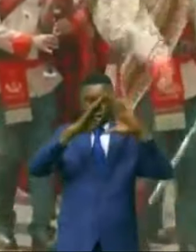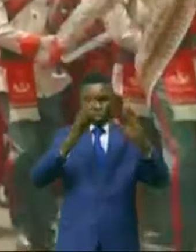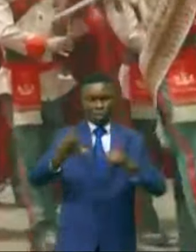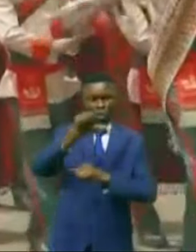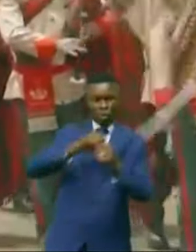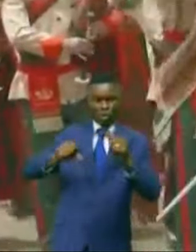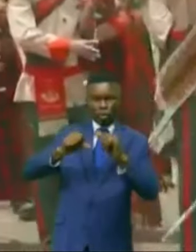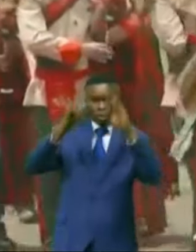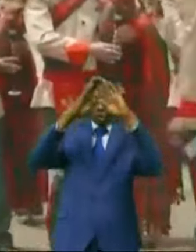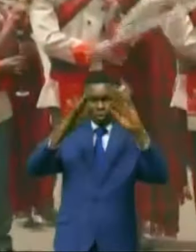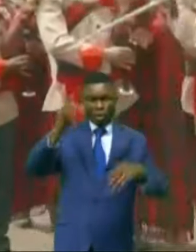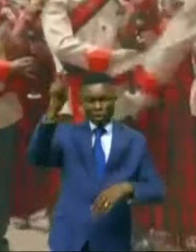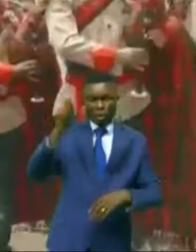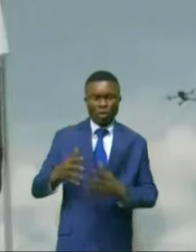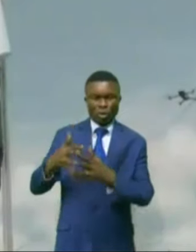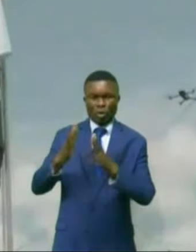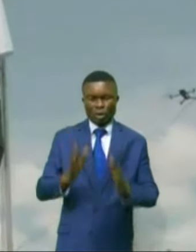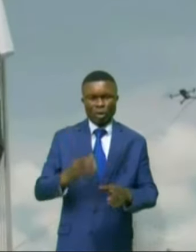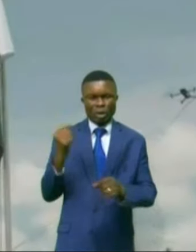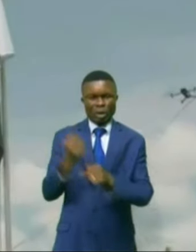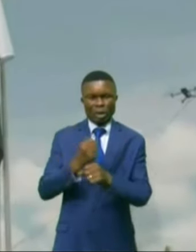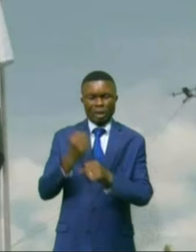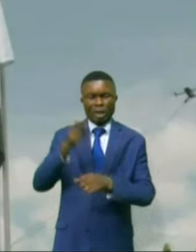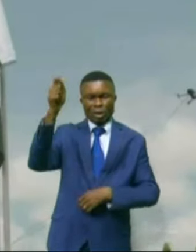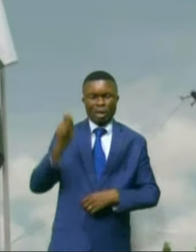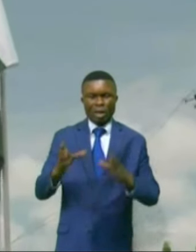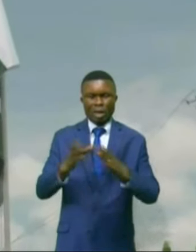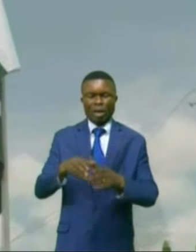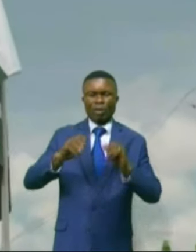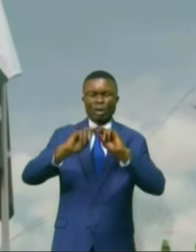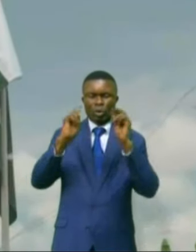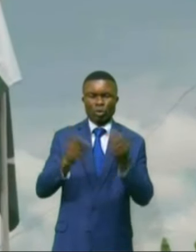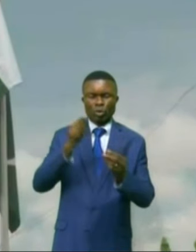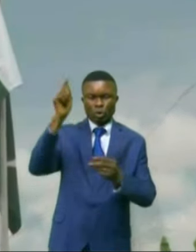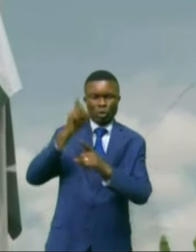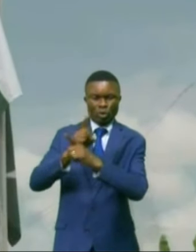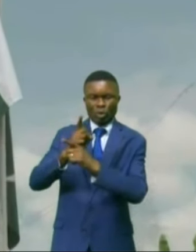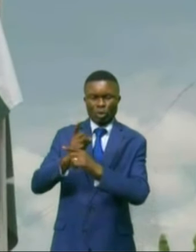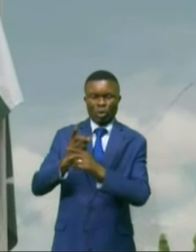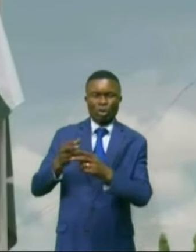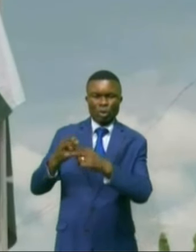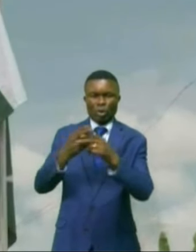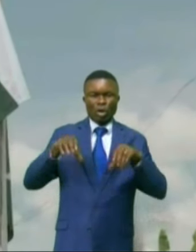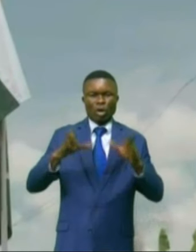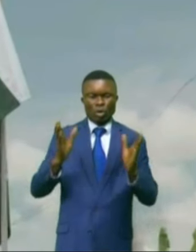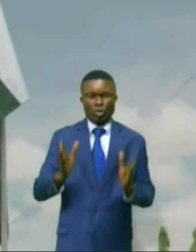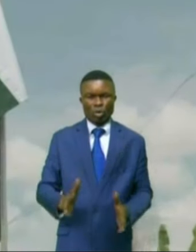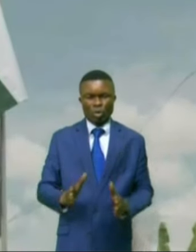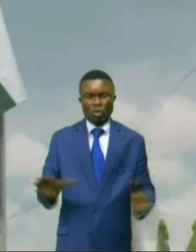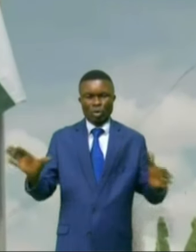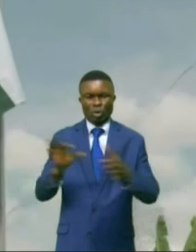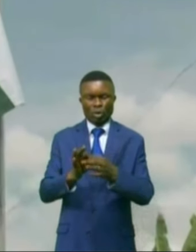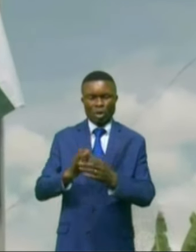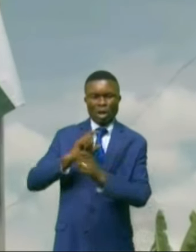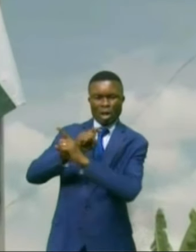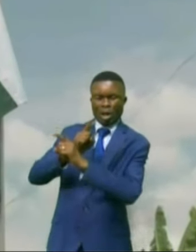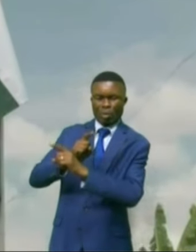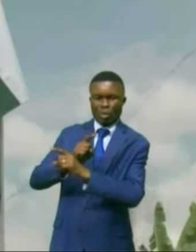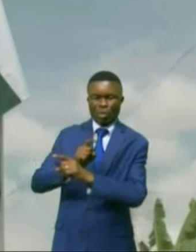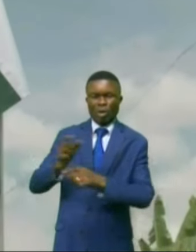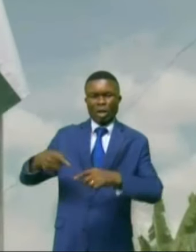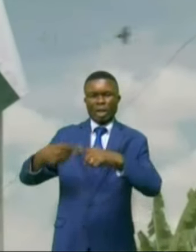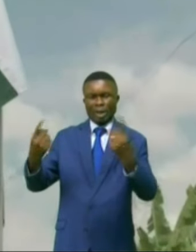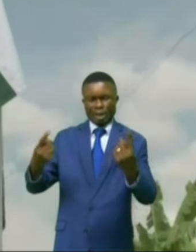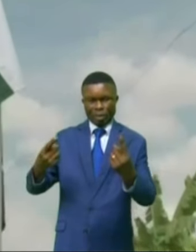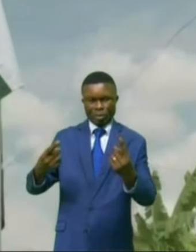base. Ils ont également mené des opérations militaires avec les forces de défense et de sécurité congolaises pour contrer les groupes armés,